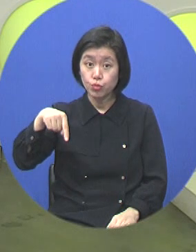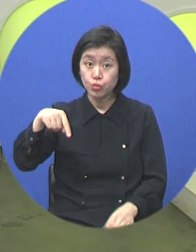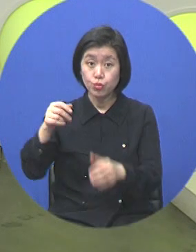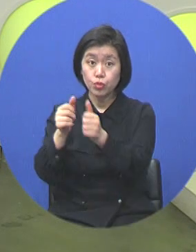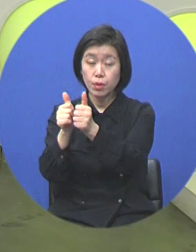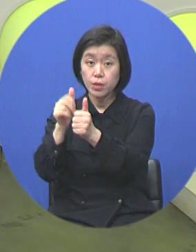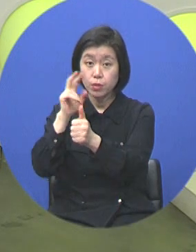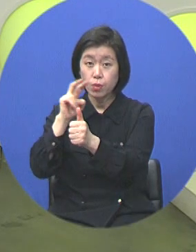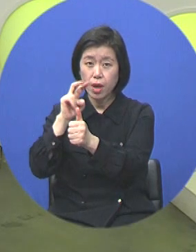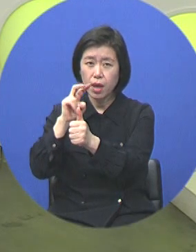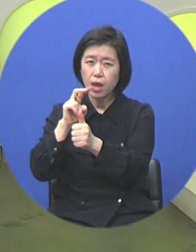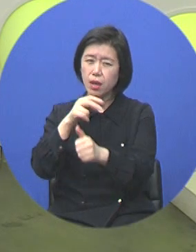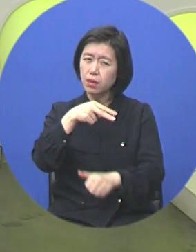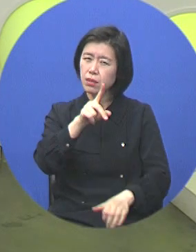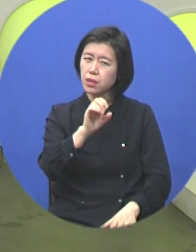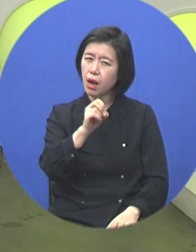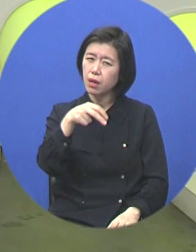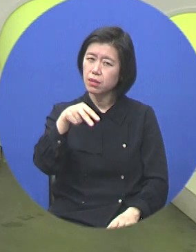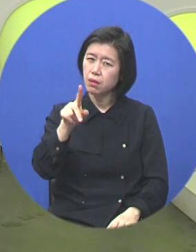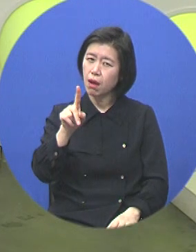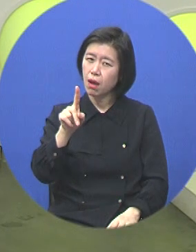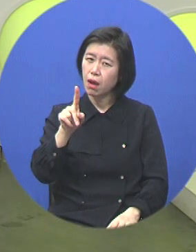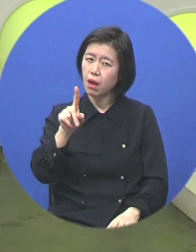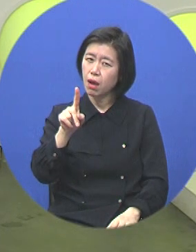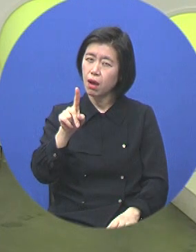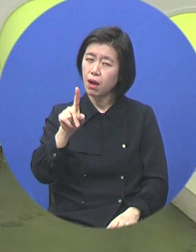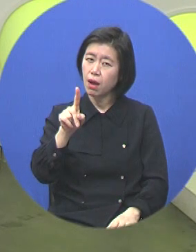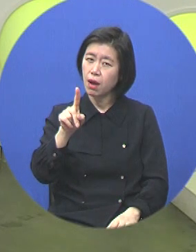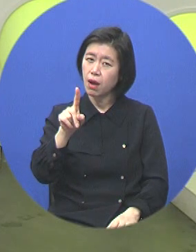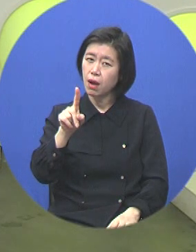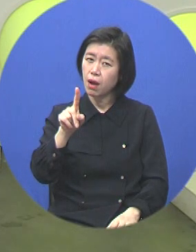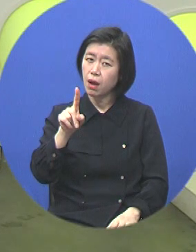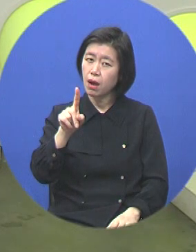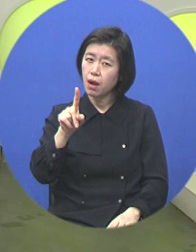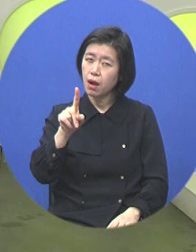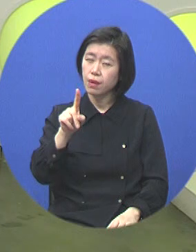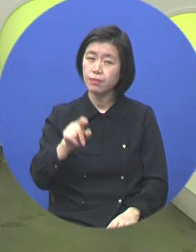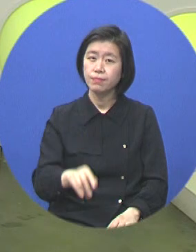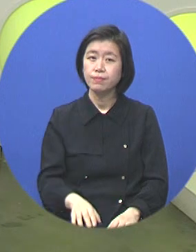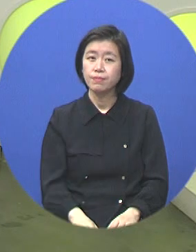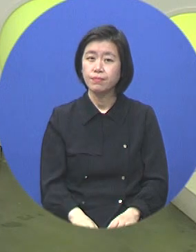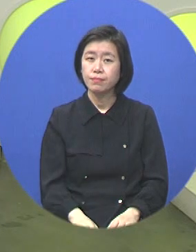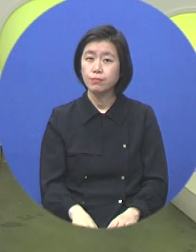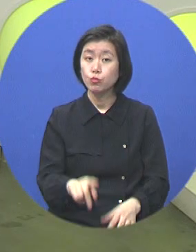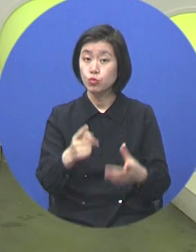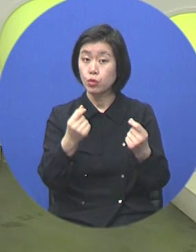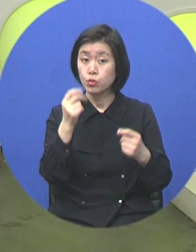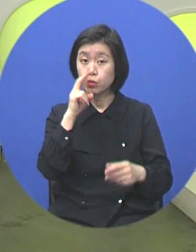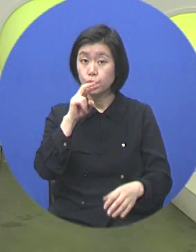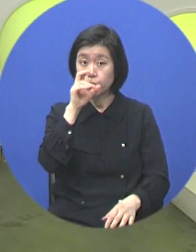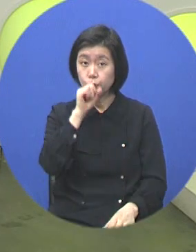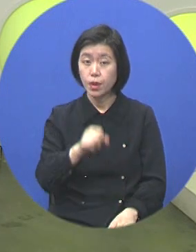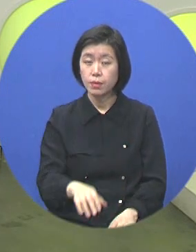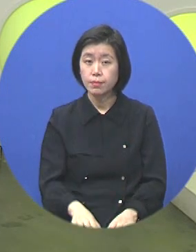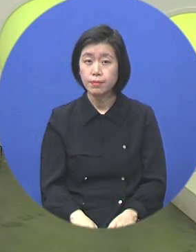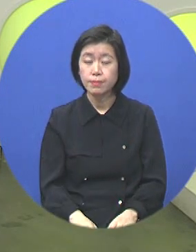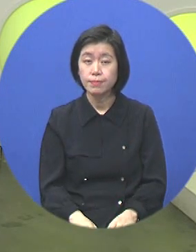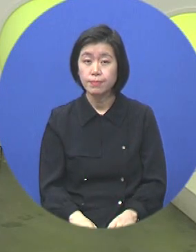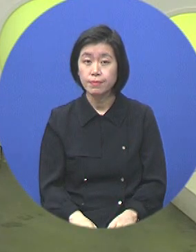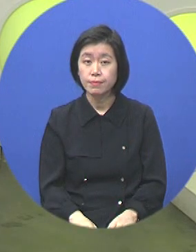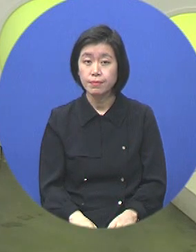그냥 그 상사와 그런 거. 네. 그런 어머니? 노래도 예 그런 노래도 좋더라고요. 어떤